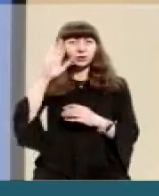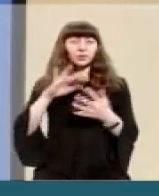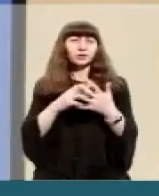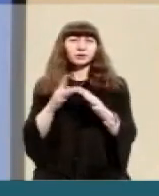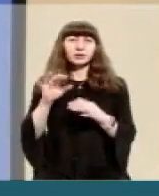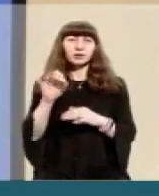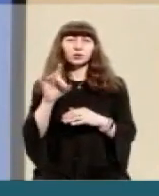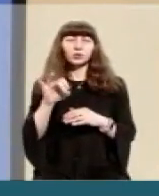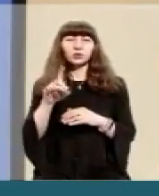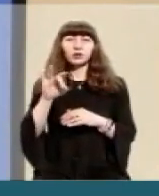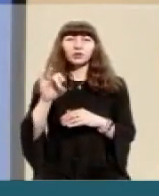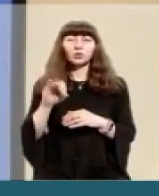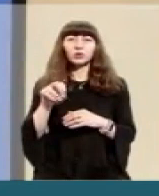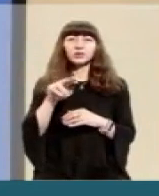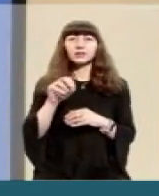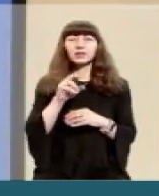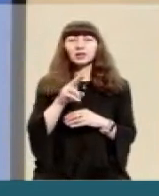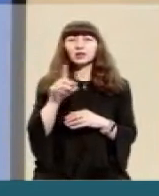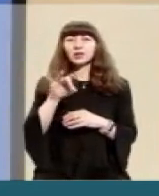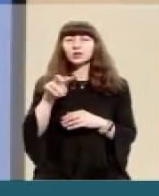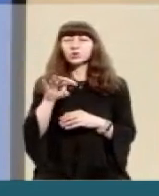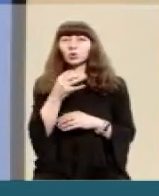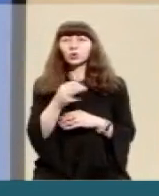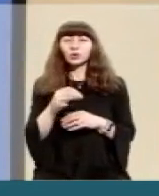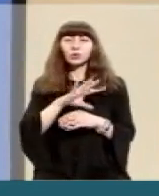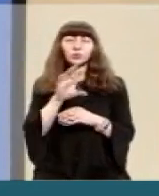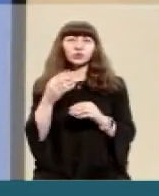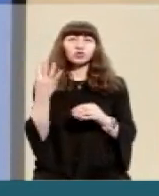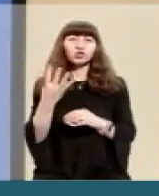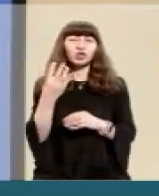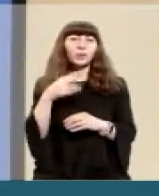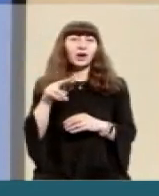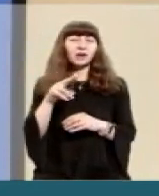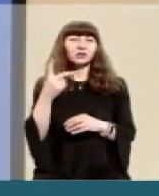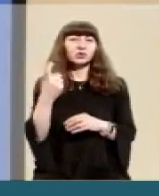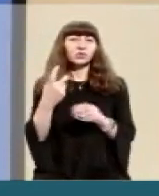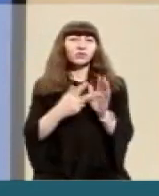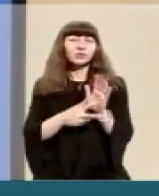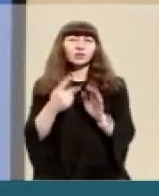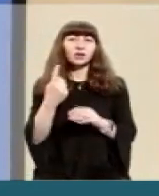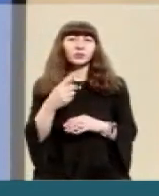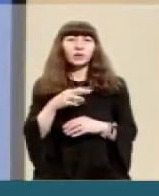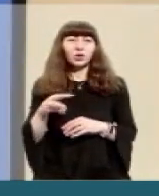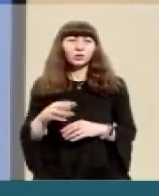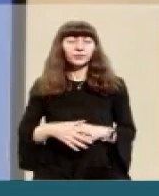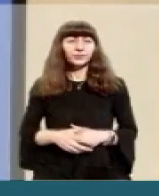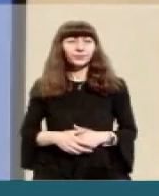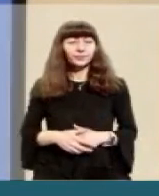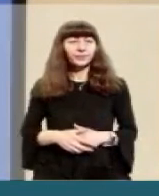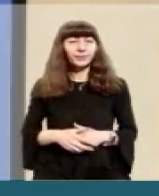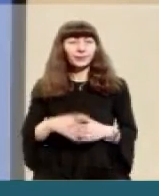сел Станционный, Новотроицк, Боско, Лесной на общую сумму 4 миллиарда 185 миллионов тенге. Срок завершения